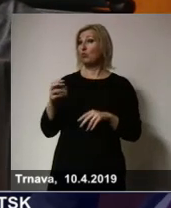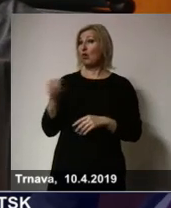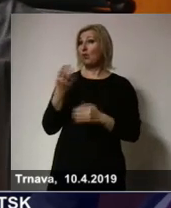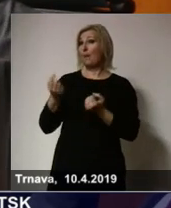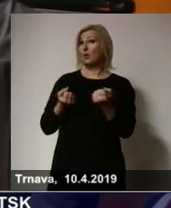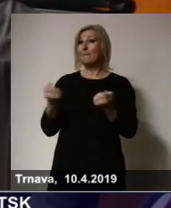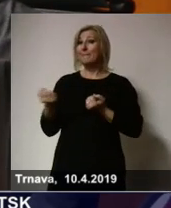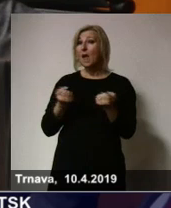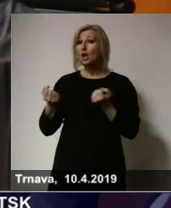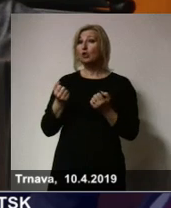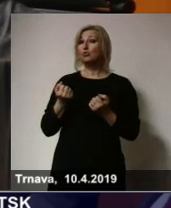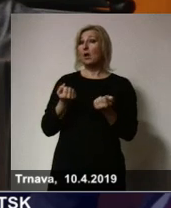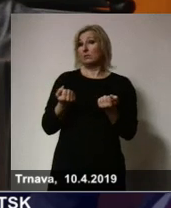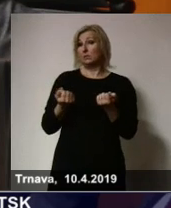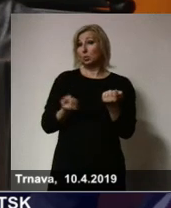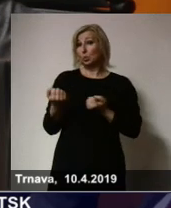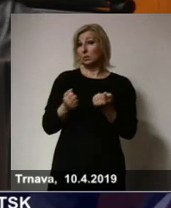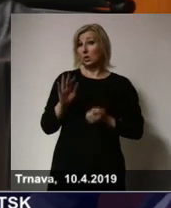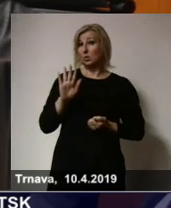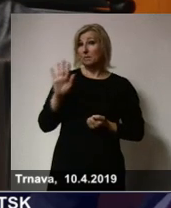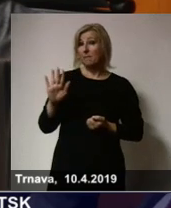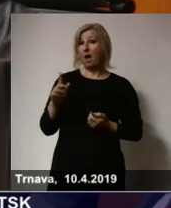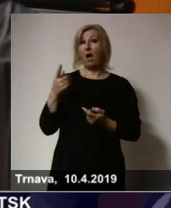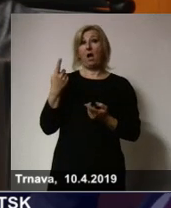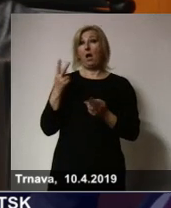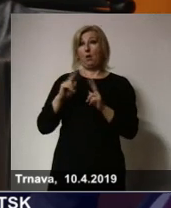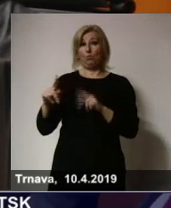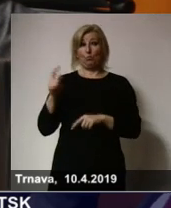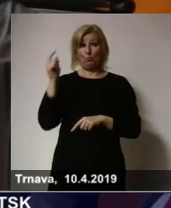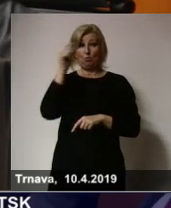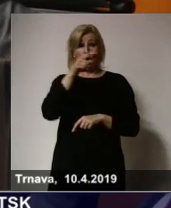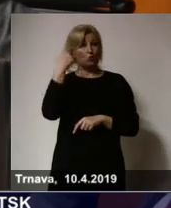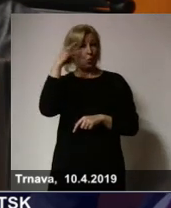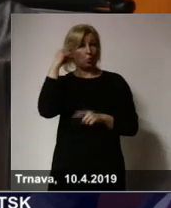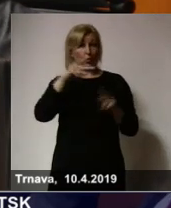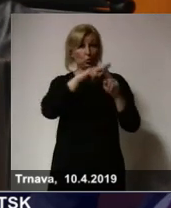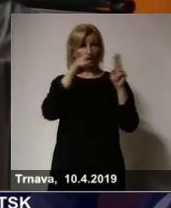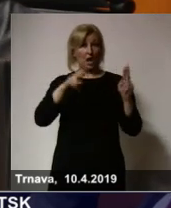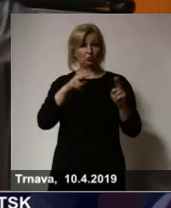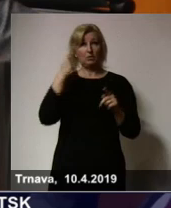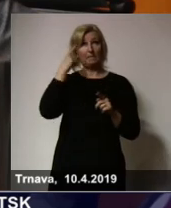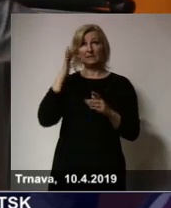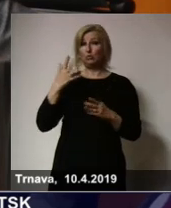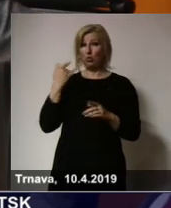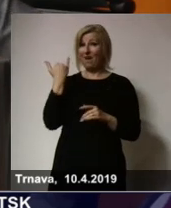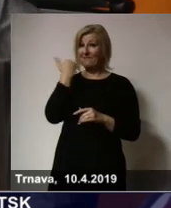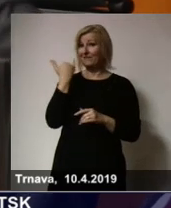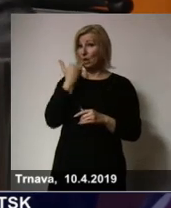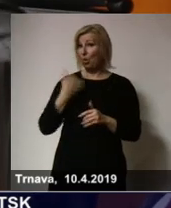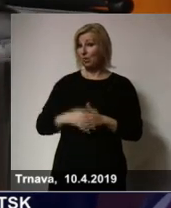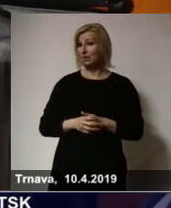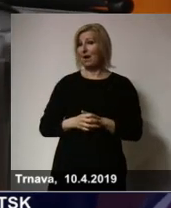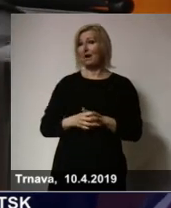poste aj nejakej kultúrnej inštitúcie prínosom. Samozrejme,